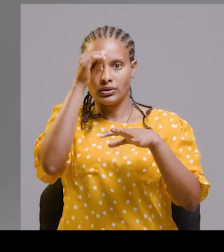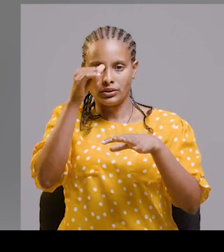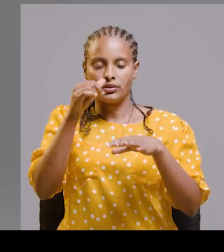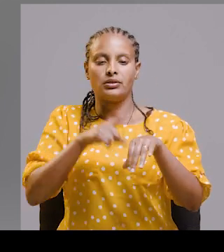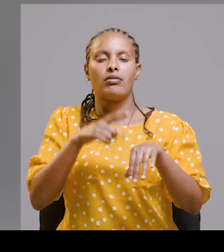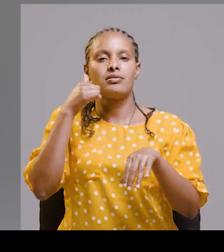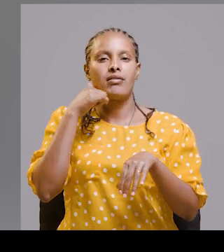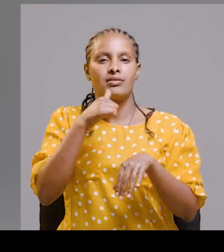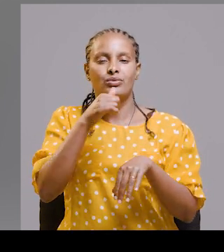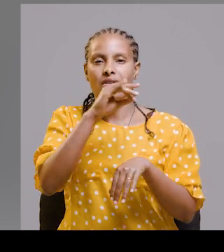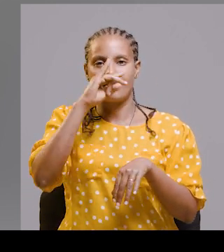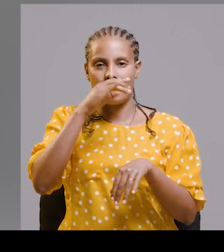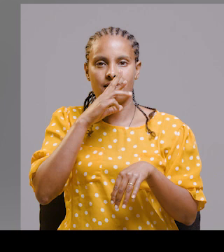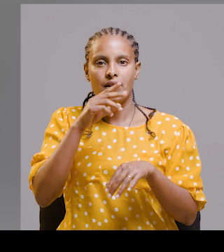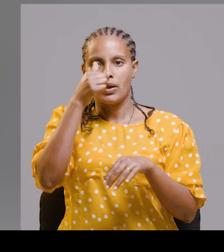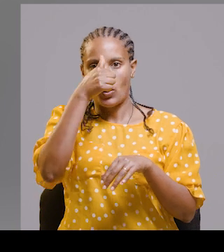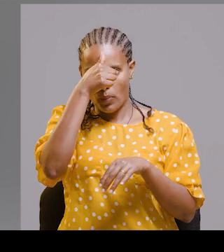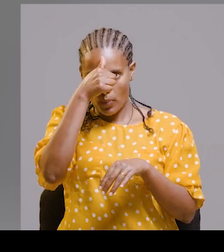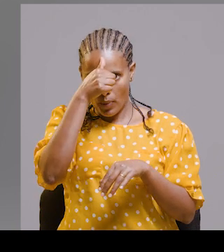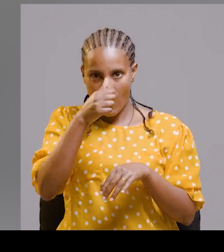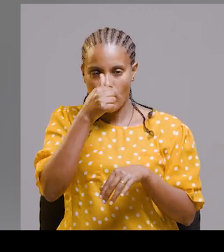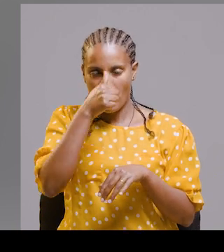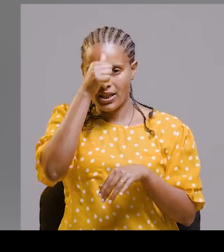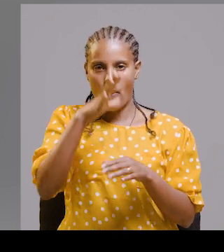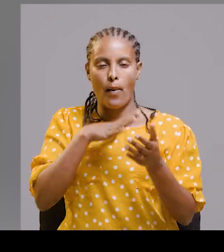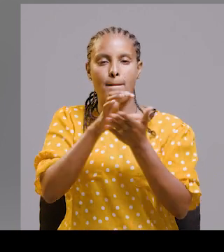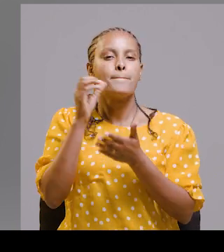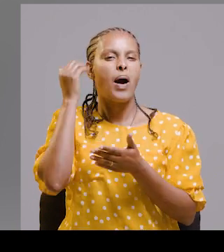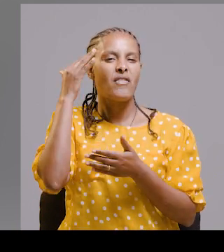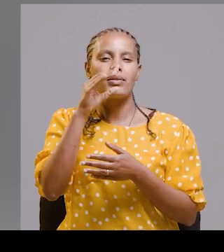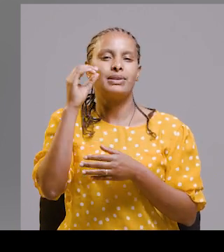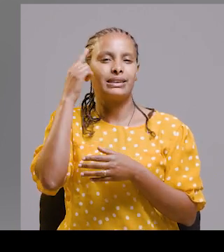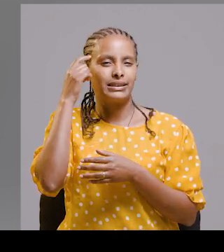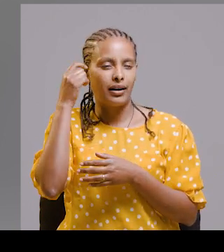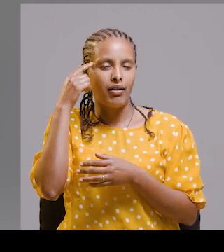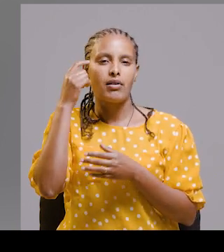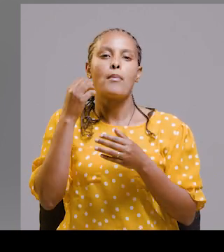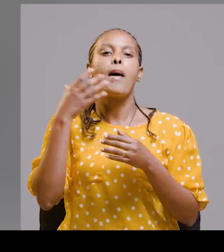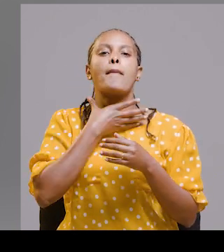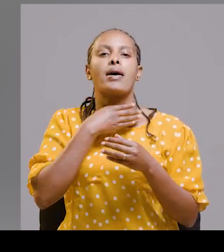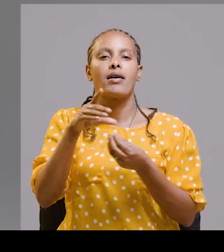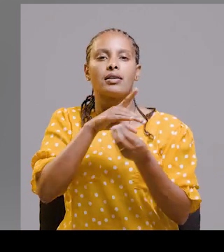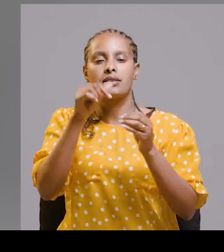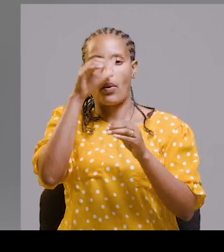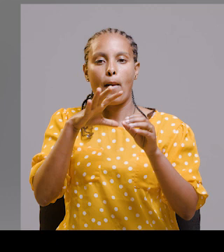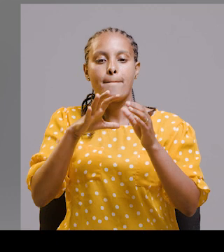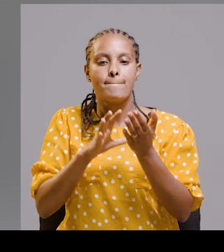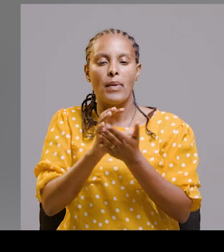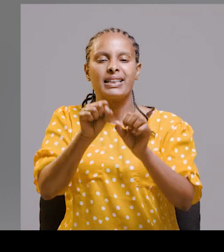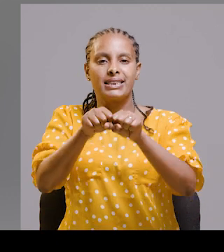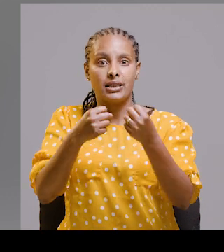ሴቶችና ሕፃናት ናቸው። የኢትዮጵያ ሰብአዊ መብት ኮሚሽን በአፋር በትግራይና በአማራ ክልል የሰባዊ መብት ጥሰት